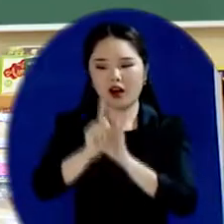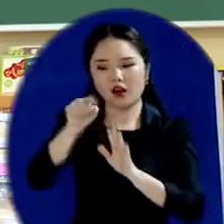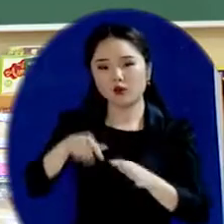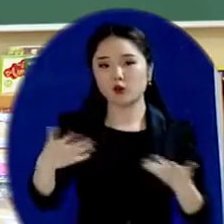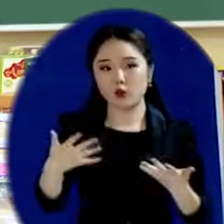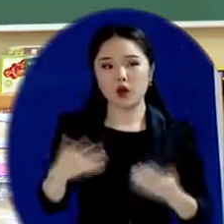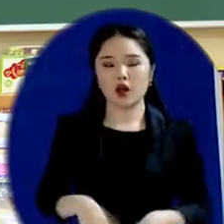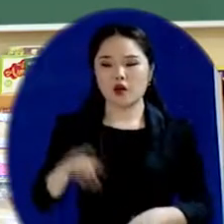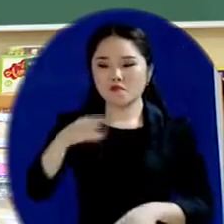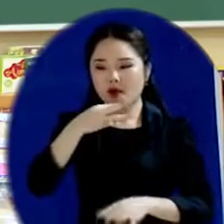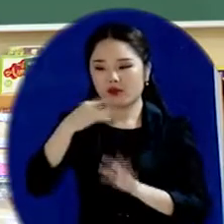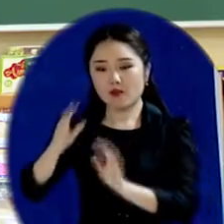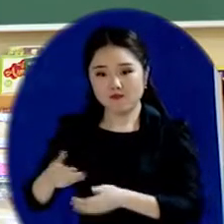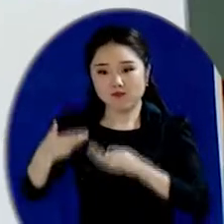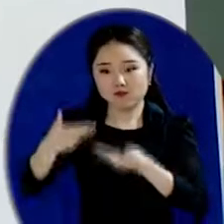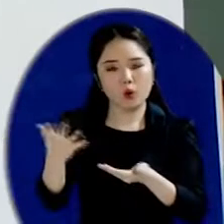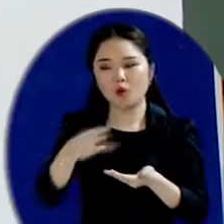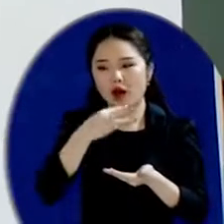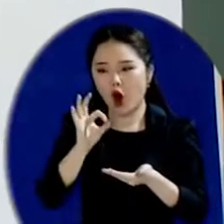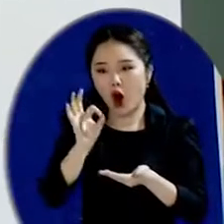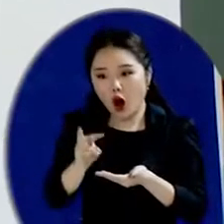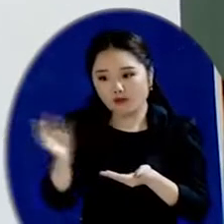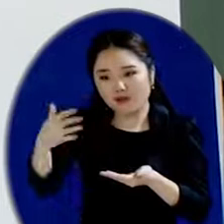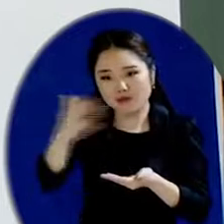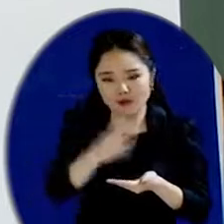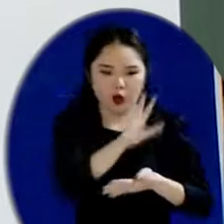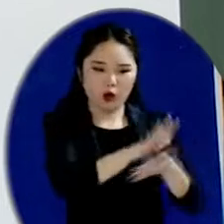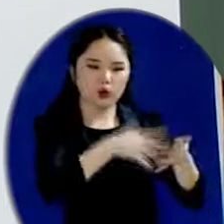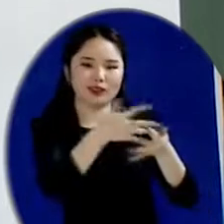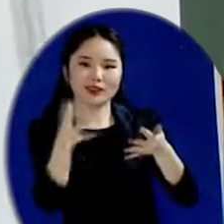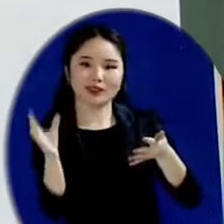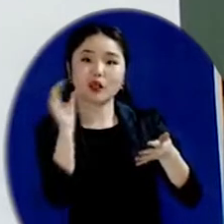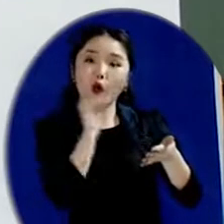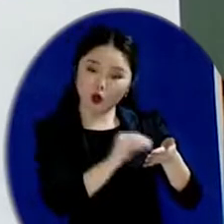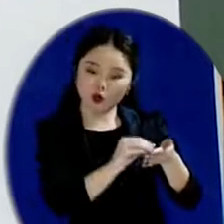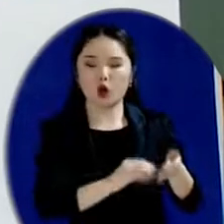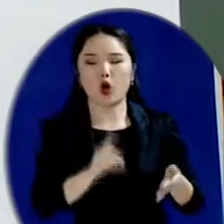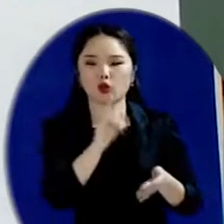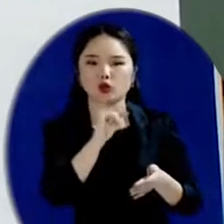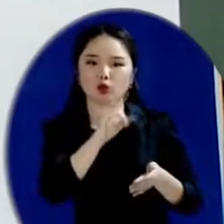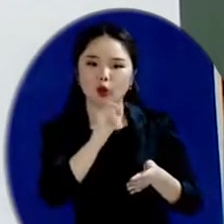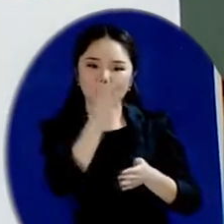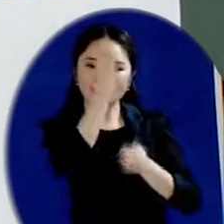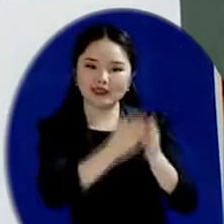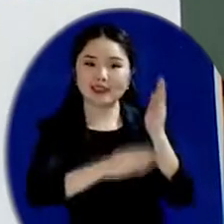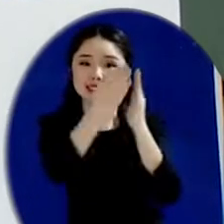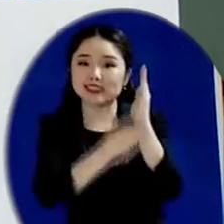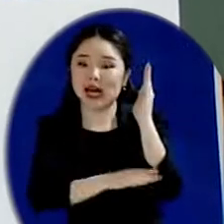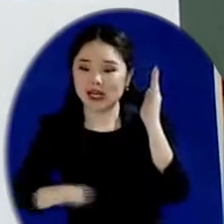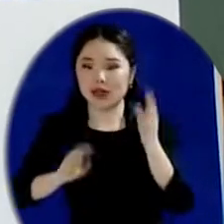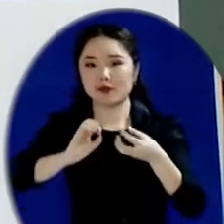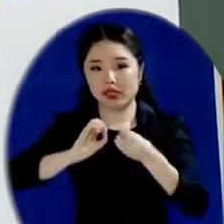нь өгдөл мэдээллийг цуглуулах, хүснэгтэд бүртгэх, зурган диаграмаар илэрхийлэх,